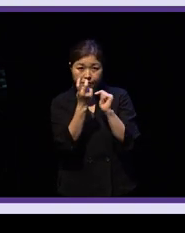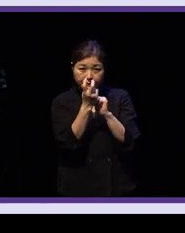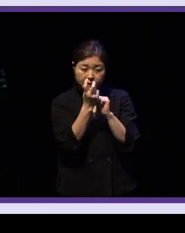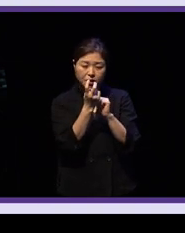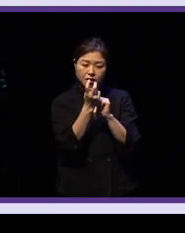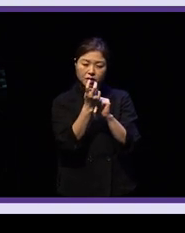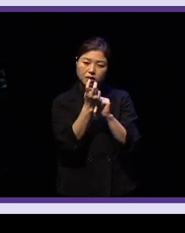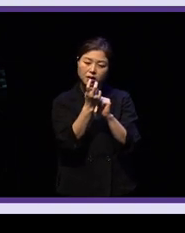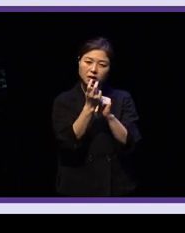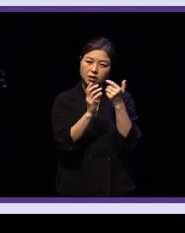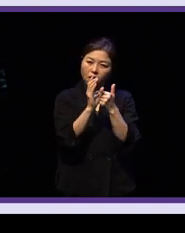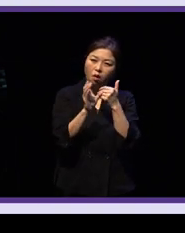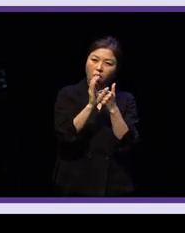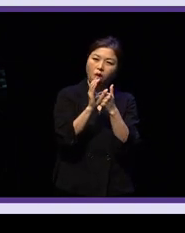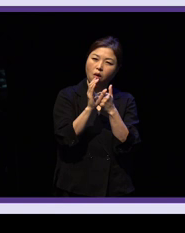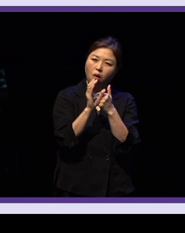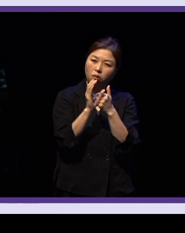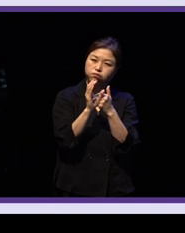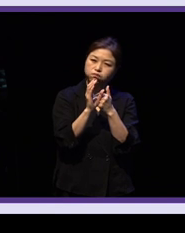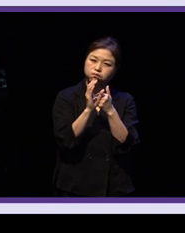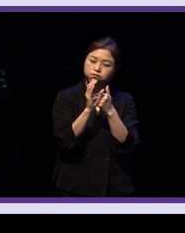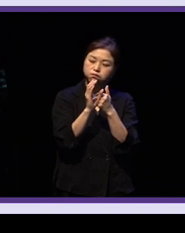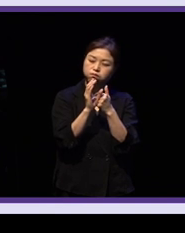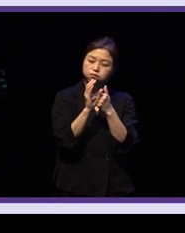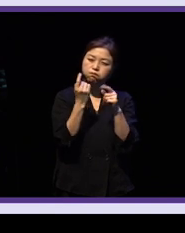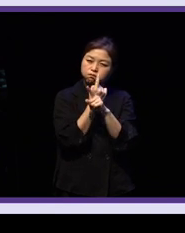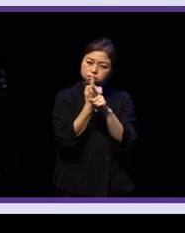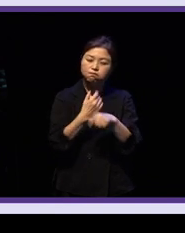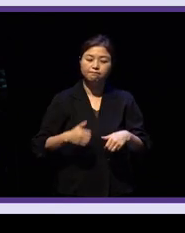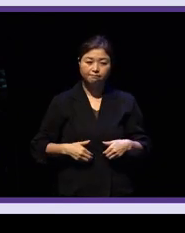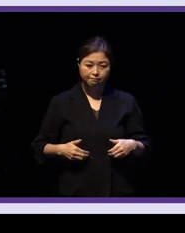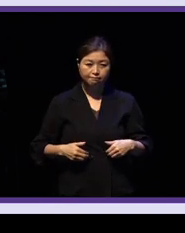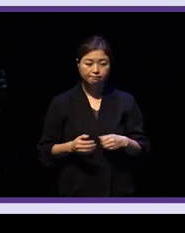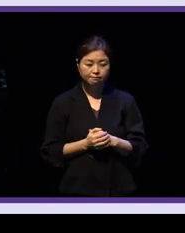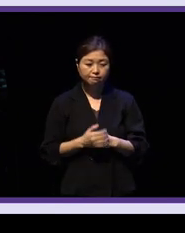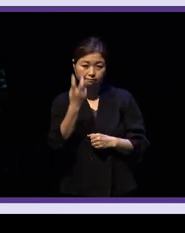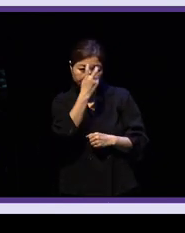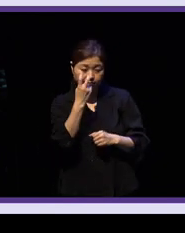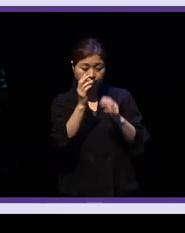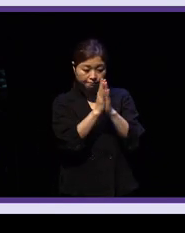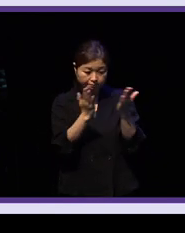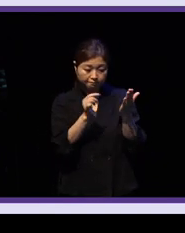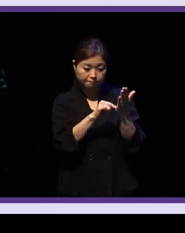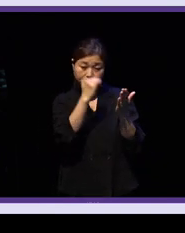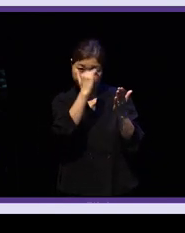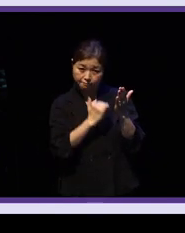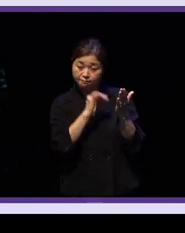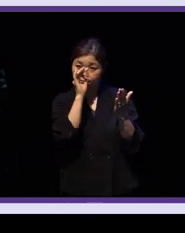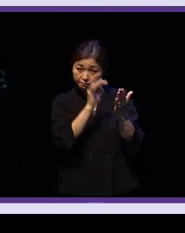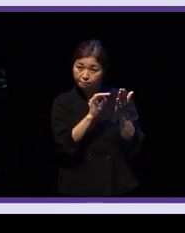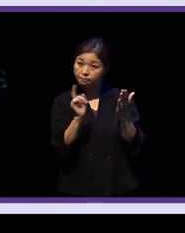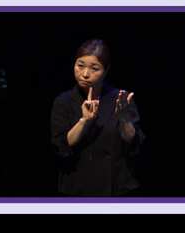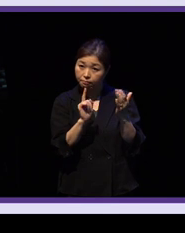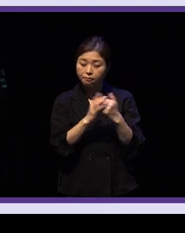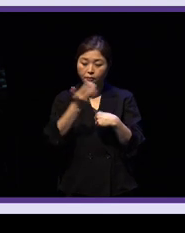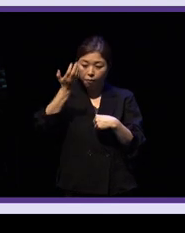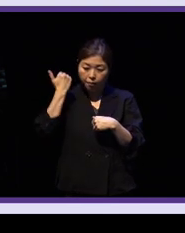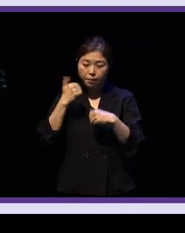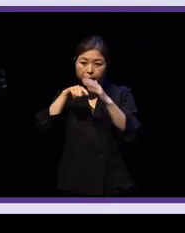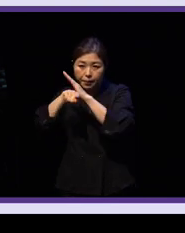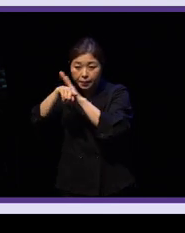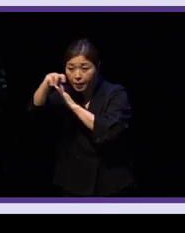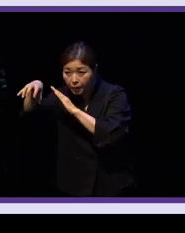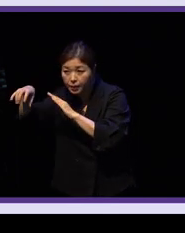되어야 되겠다라는 좀 판단해서 저희가 책자에도 아마 나와 있지만 여러가지 과거의